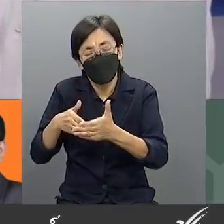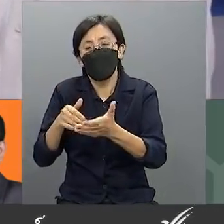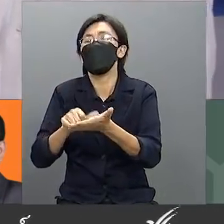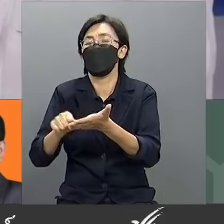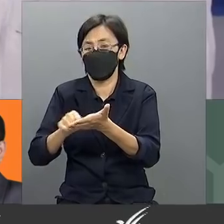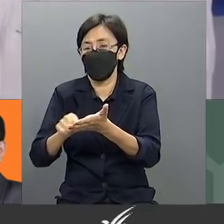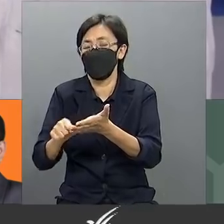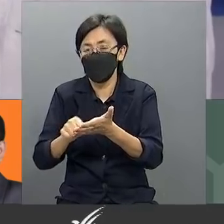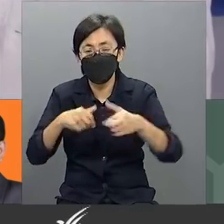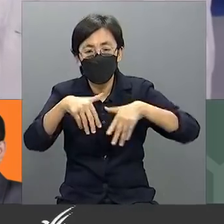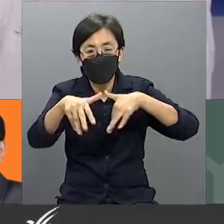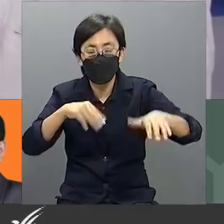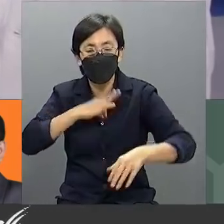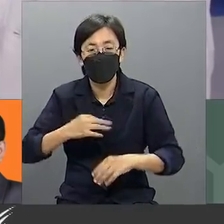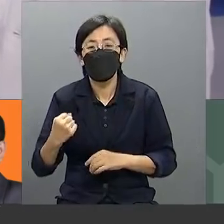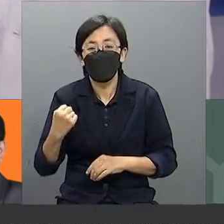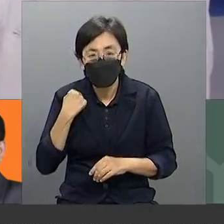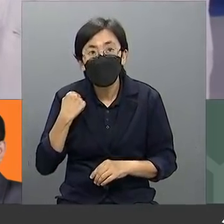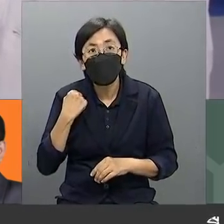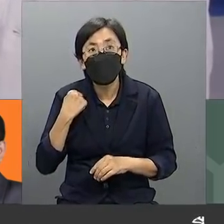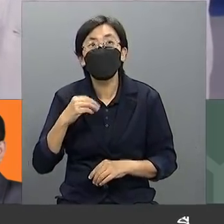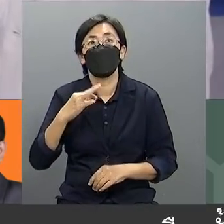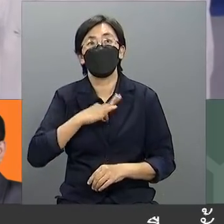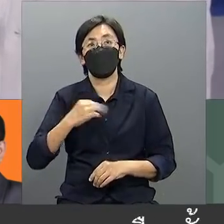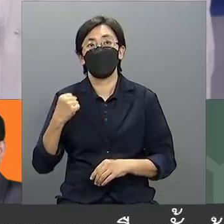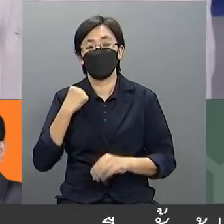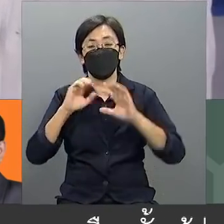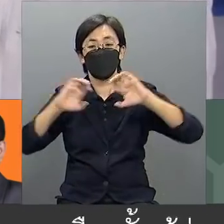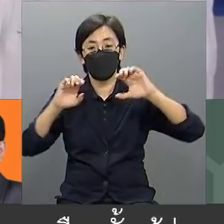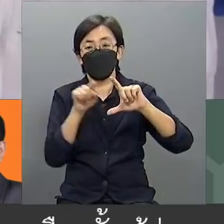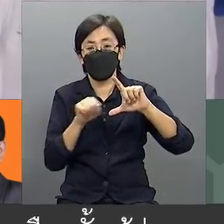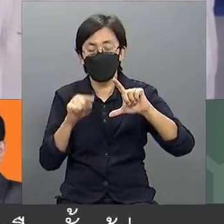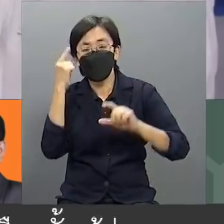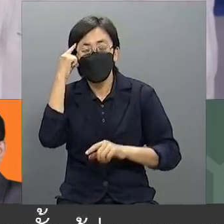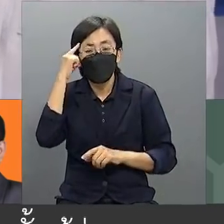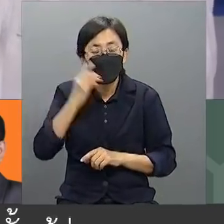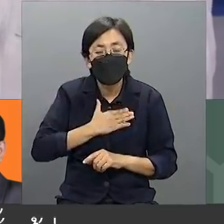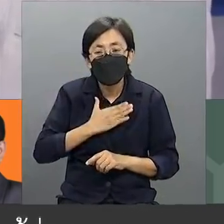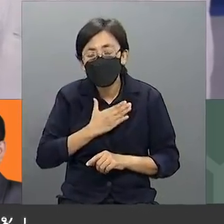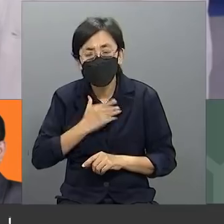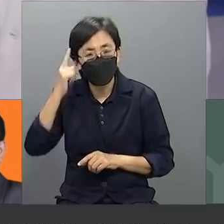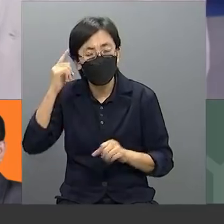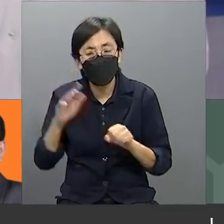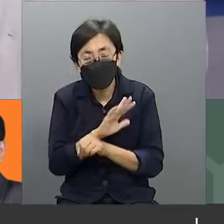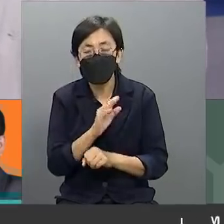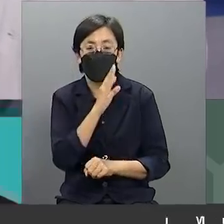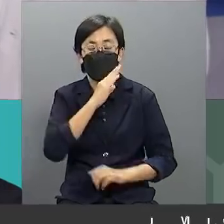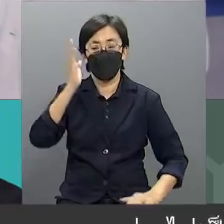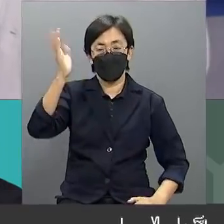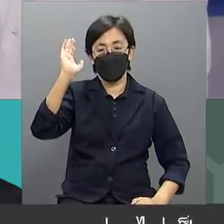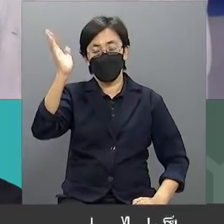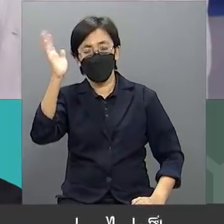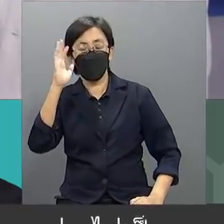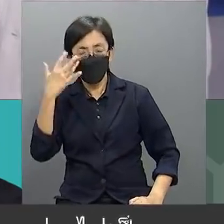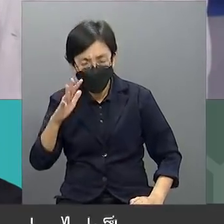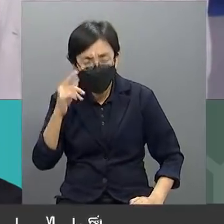ประชาชนมีความมั่นใจมากขึ้นมาว่ารัฐบาล 9ใจเราคิดรอบจริงไม่ได้ว่าปักธงอย่างเดียวแต่ก็ปรับปรุงปุ๊บ